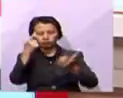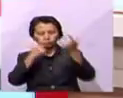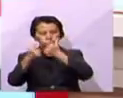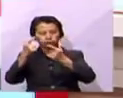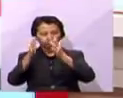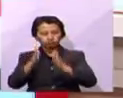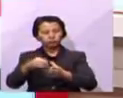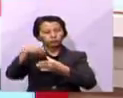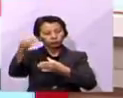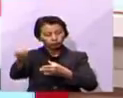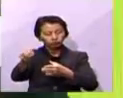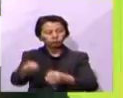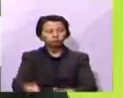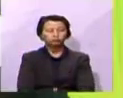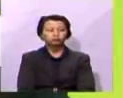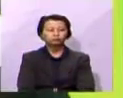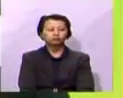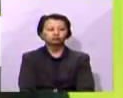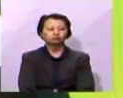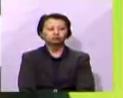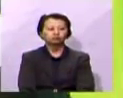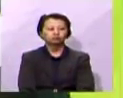asing.